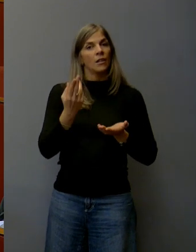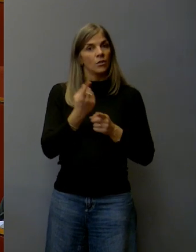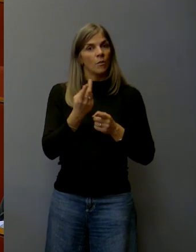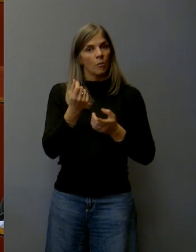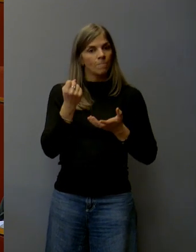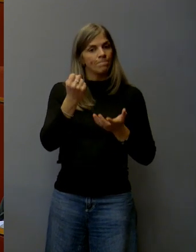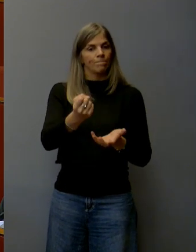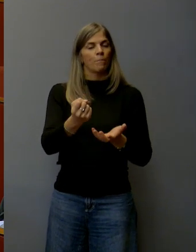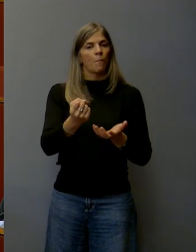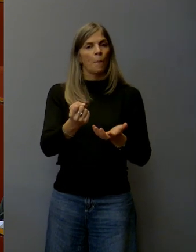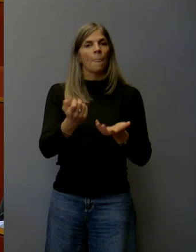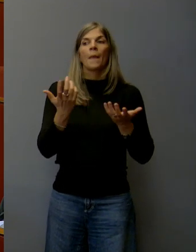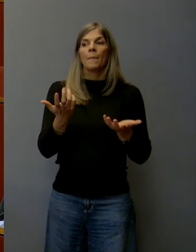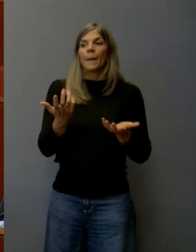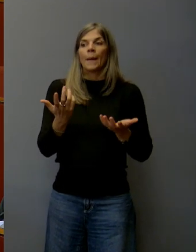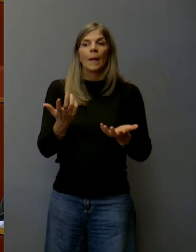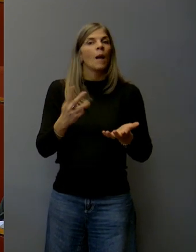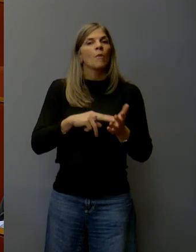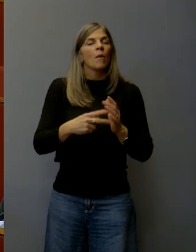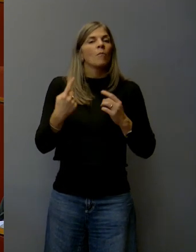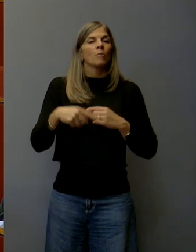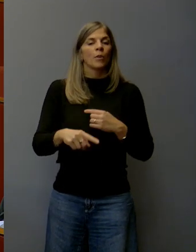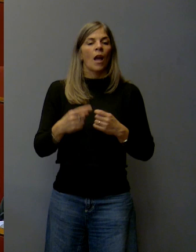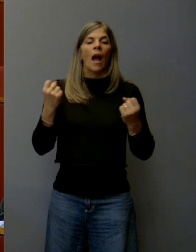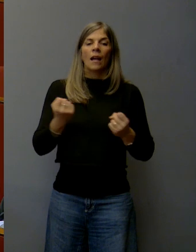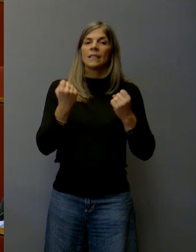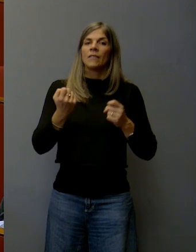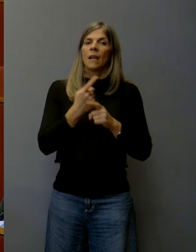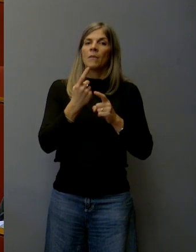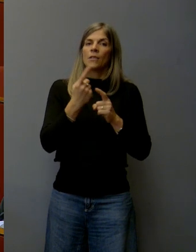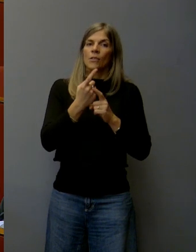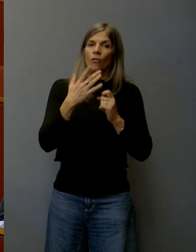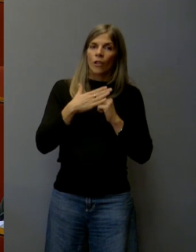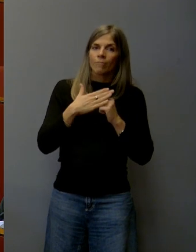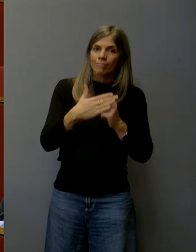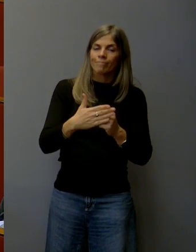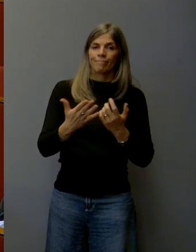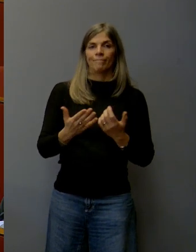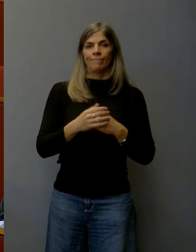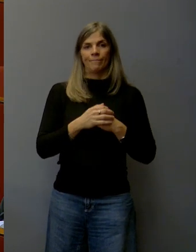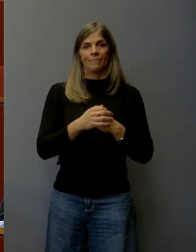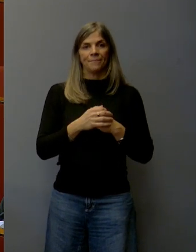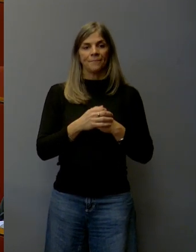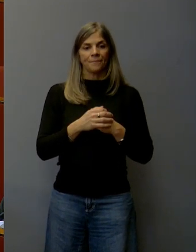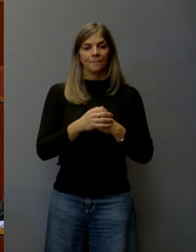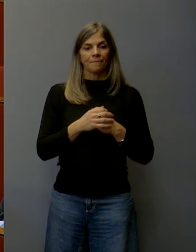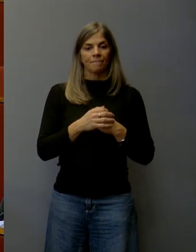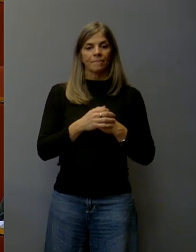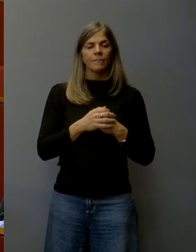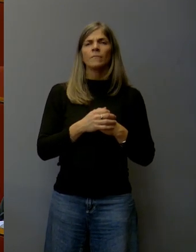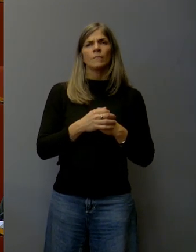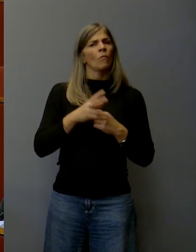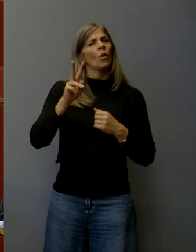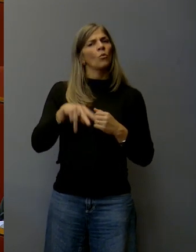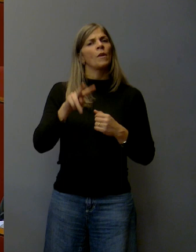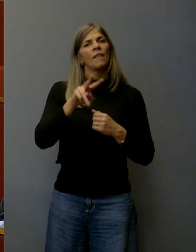perché poi è sempre lì che andiamo a finire bisogna sostenerle le attività anche quando non sono di marketing però vi dico solo che nel